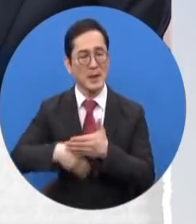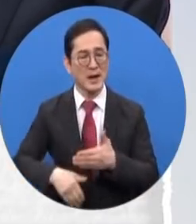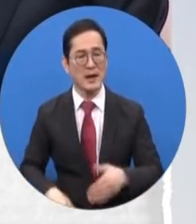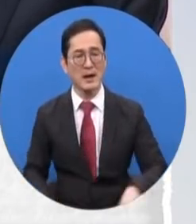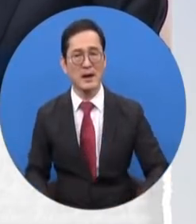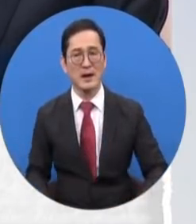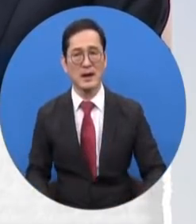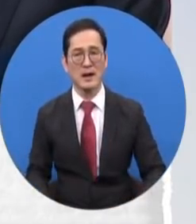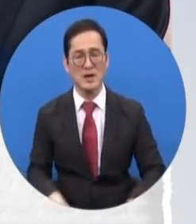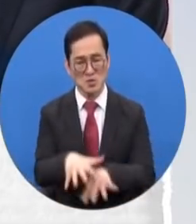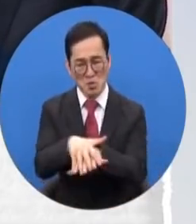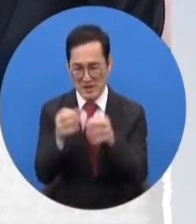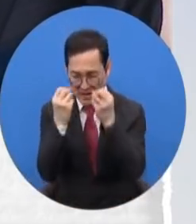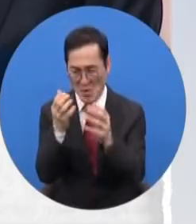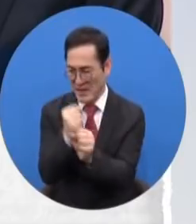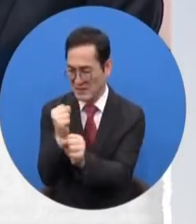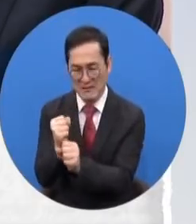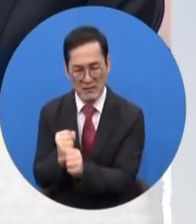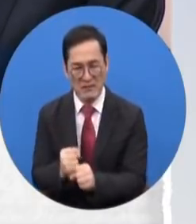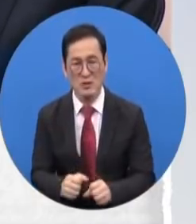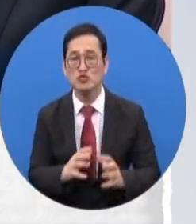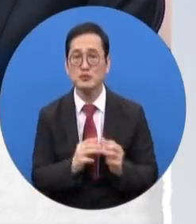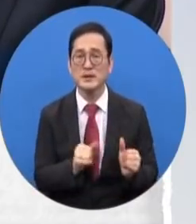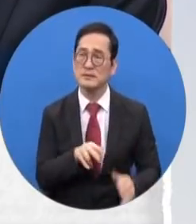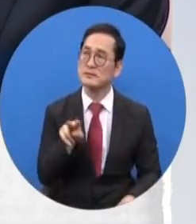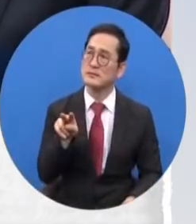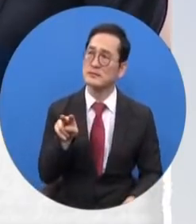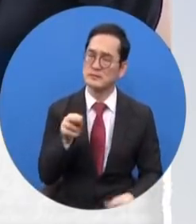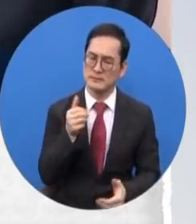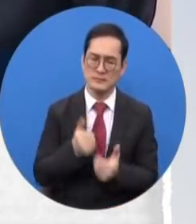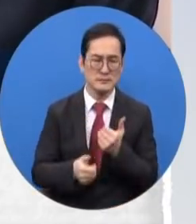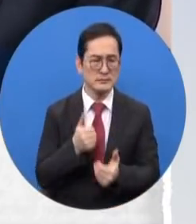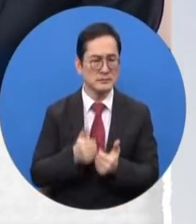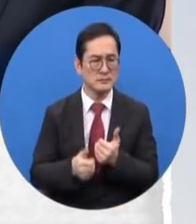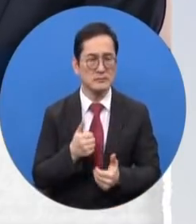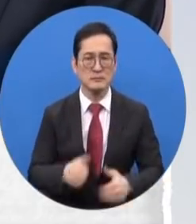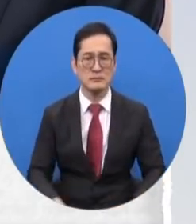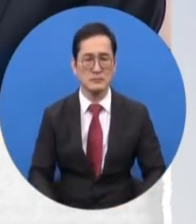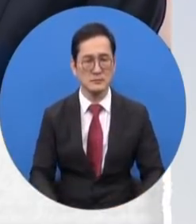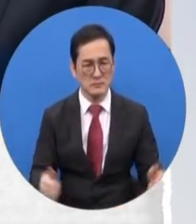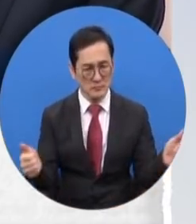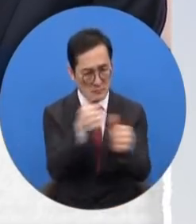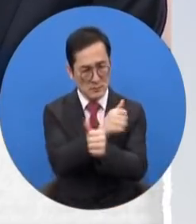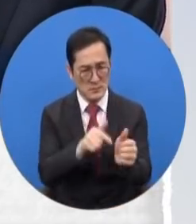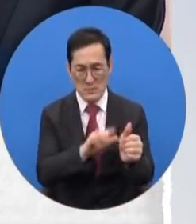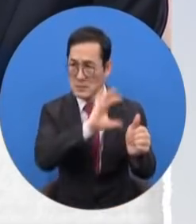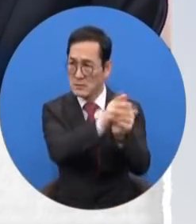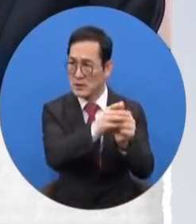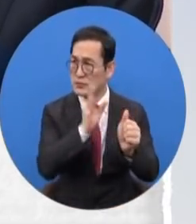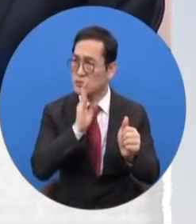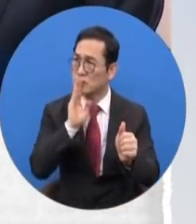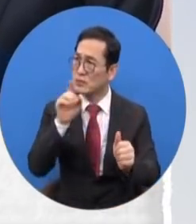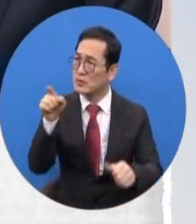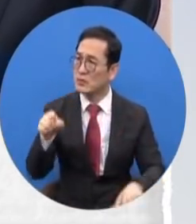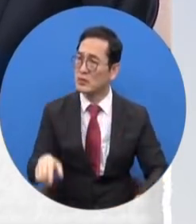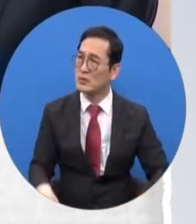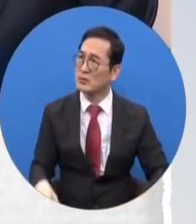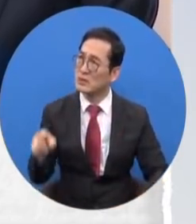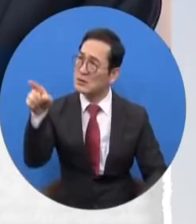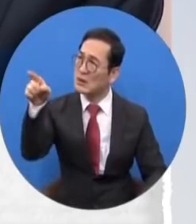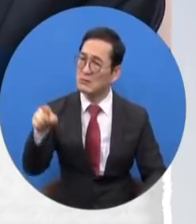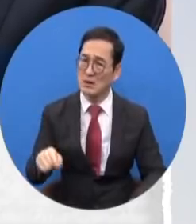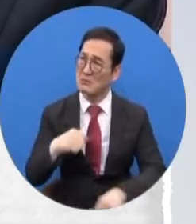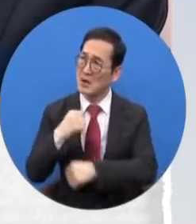내각을 구성하겠다라고 한다면 국민들은 어떻게 생각하겠습니까? 이건 뭐지라고 하지 않겠습니까? 그런데 오히려 장 차관은 임기도 없습니다.